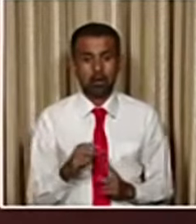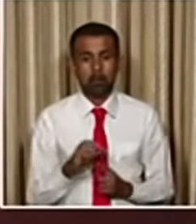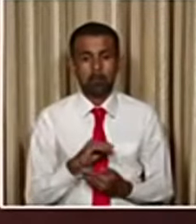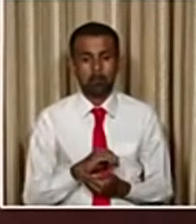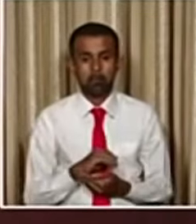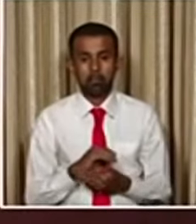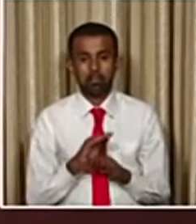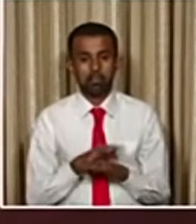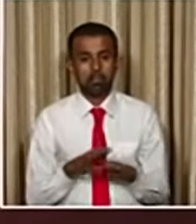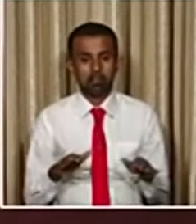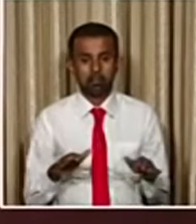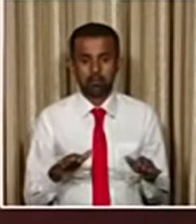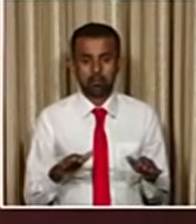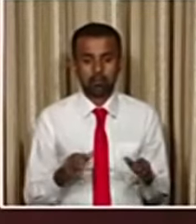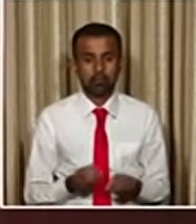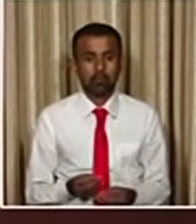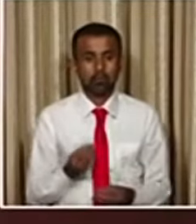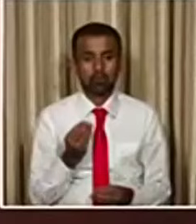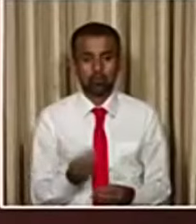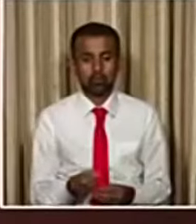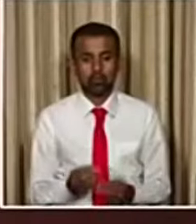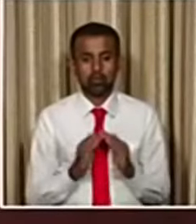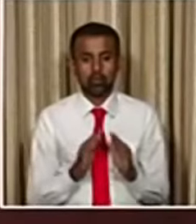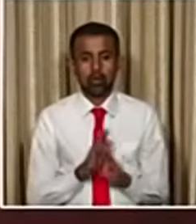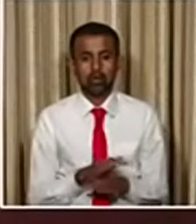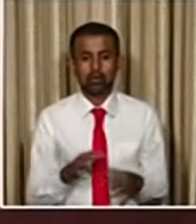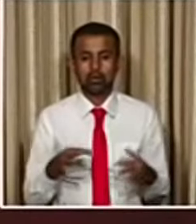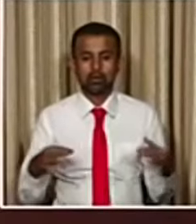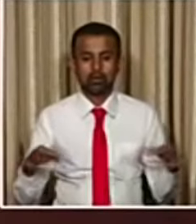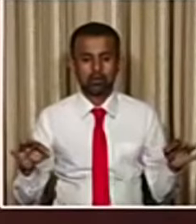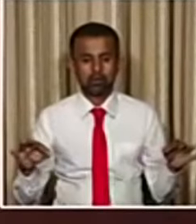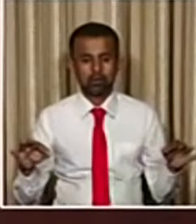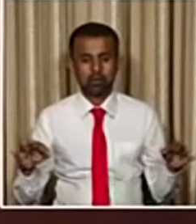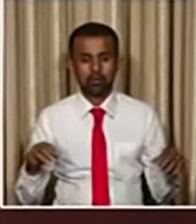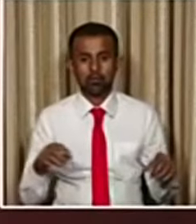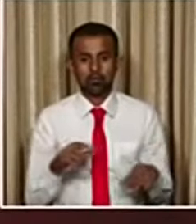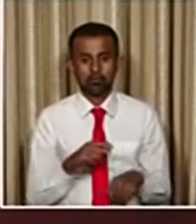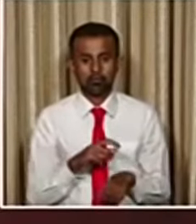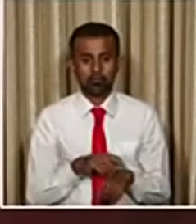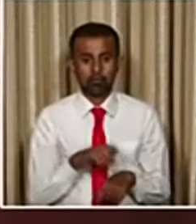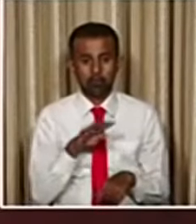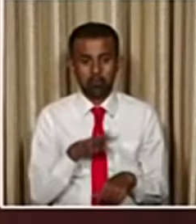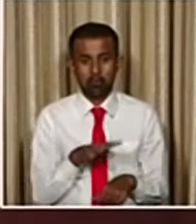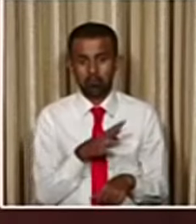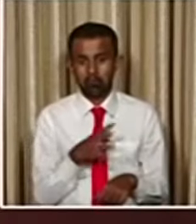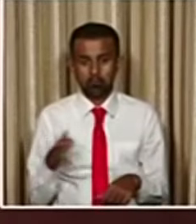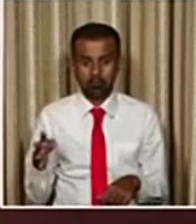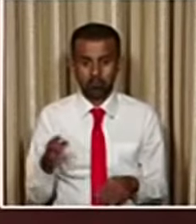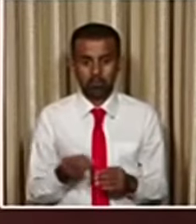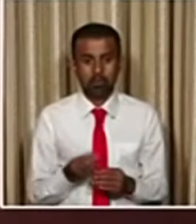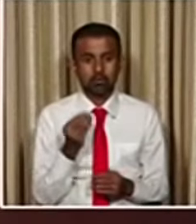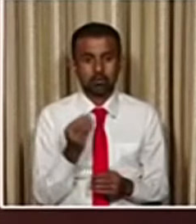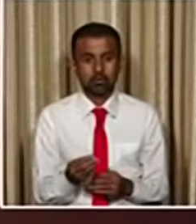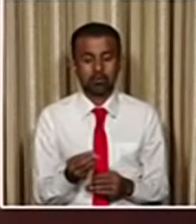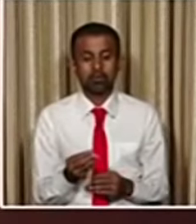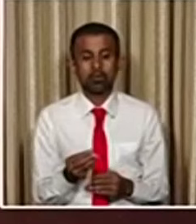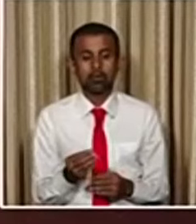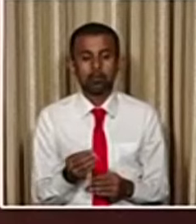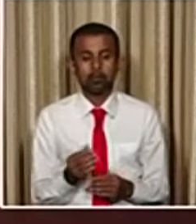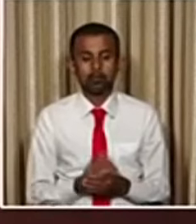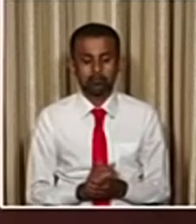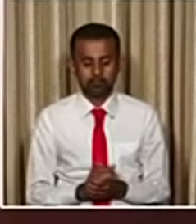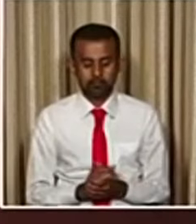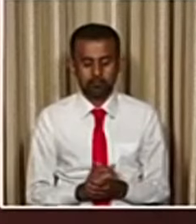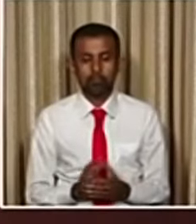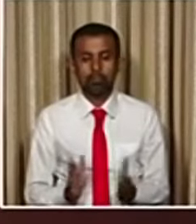නමුත් පාසල් දරුවන්ට එහෙම දුන්නත් පාසල් දරුවන්ට නොමිලේ ඒ කාල අපි ටයිම් ෆ්‍රේම් එකක් වෙන් කරලා ඔවුන්ට ඒක